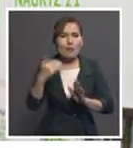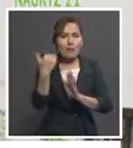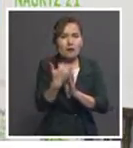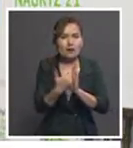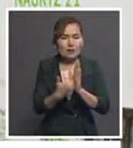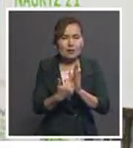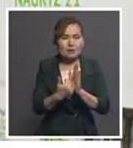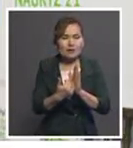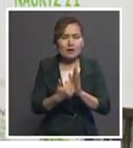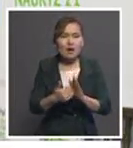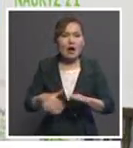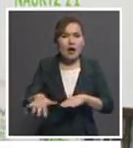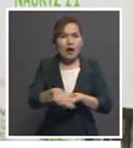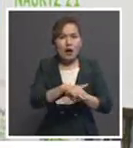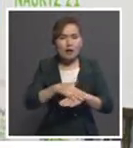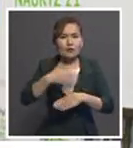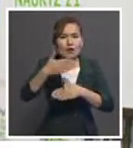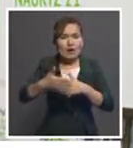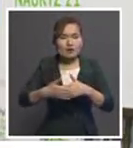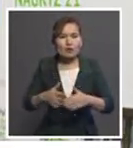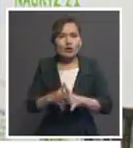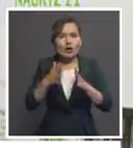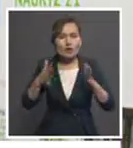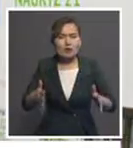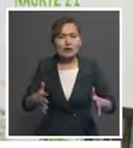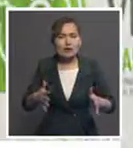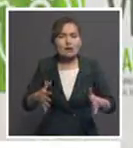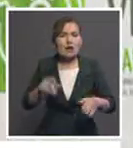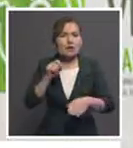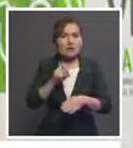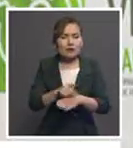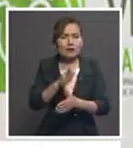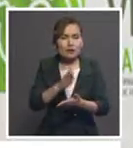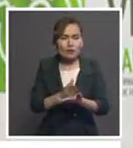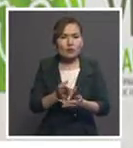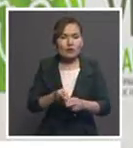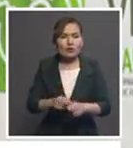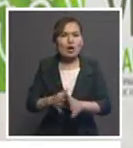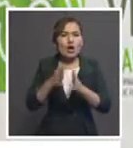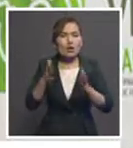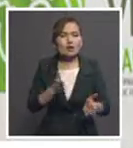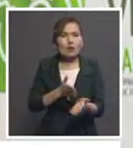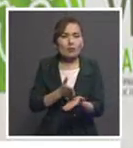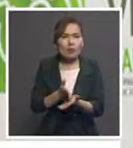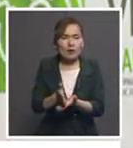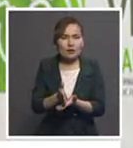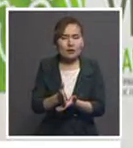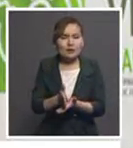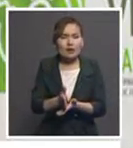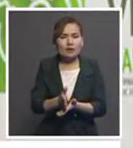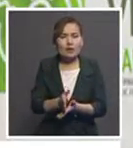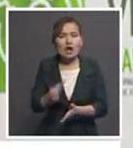қоғамның алдында үлкен-үлкен тапсырыстар қойылды. Соның ішінде тағы бір үлкен бағыт ол